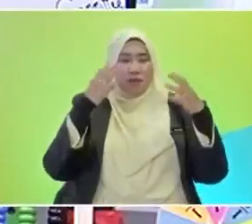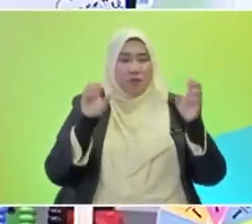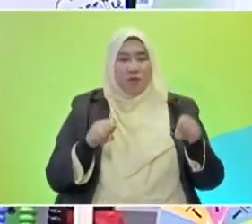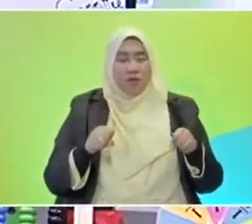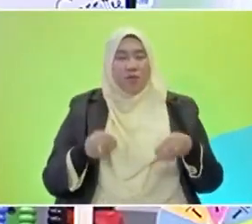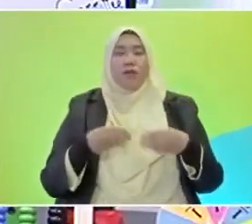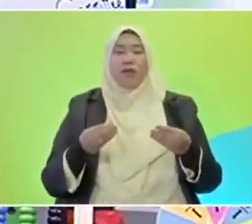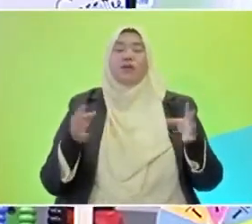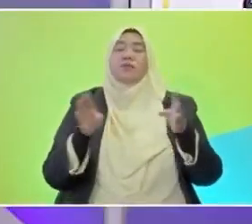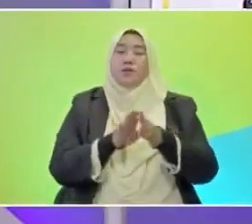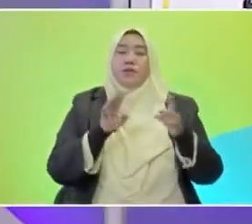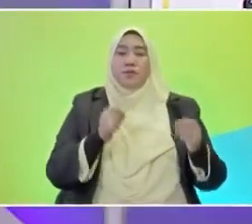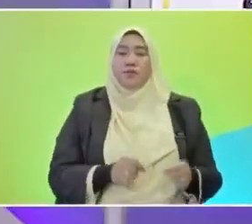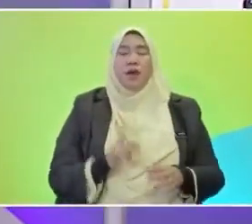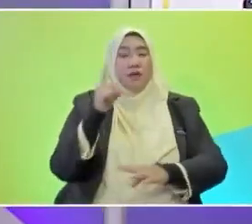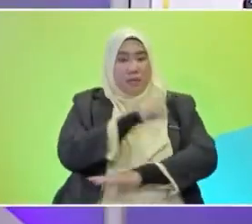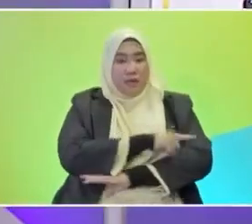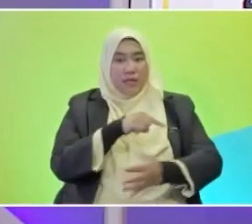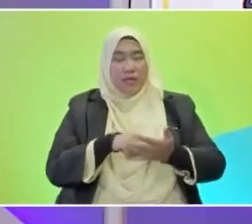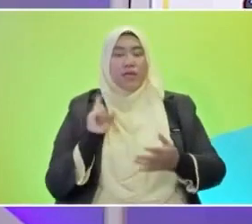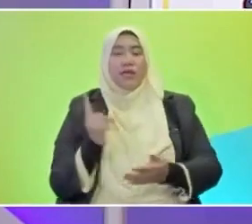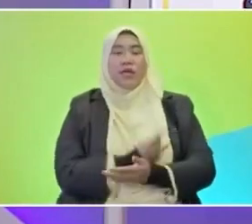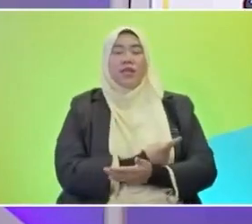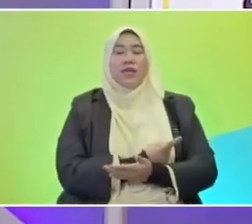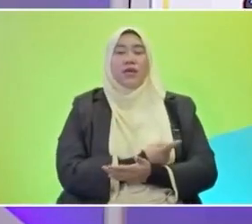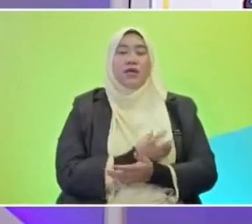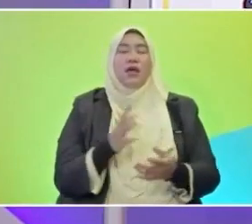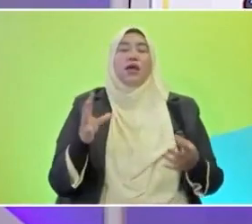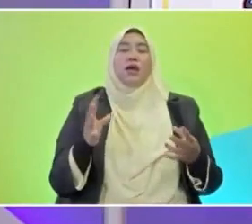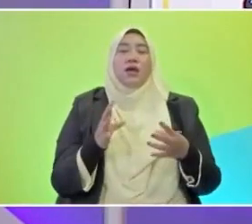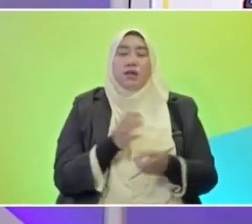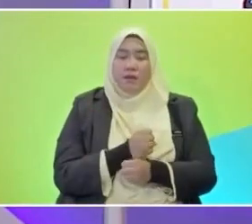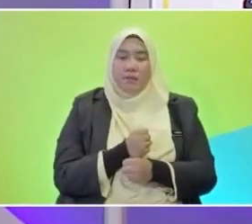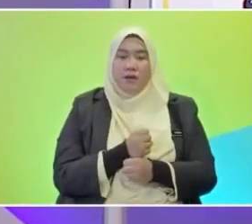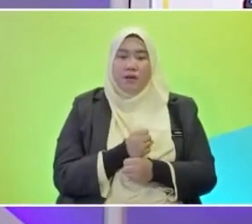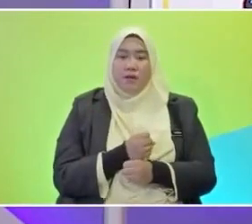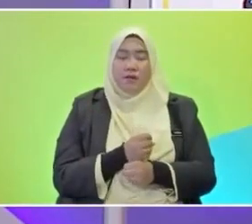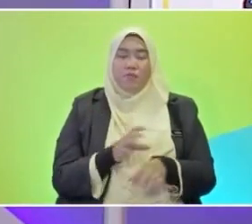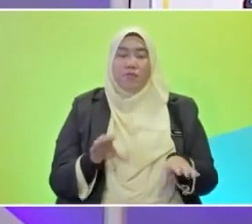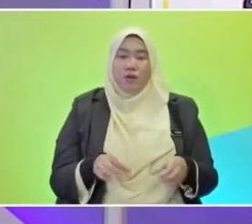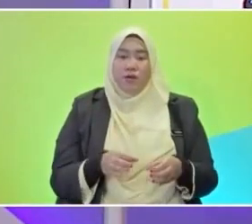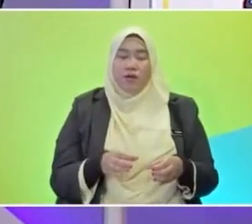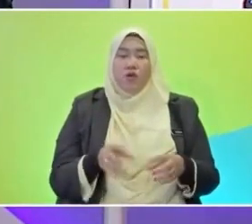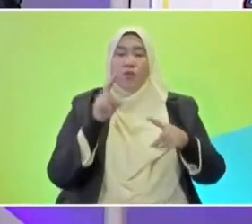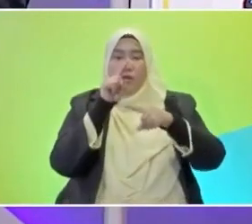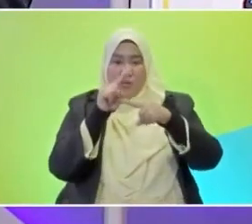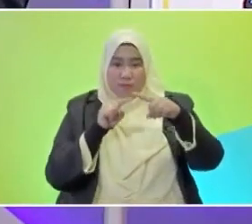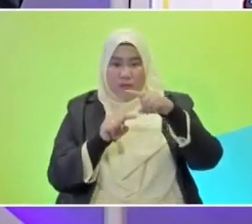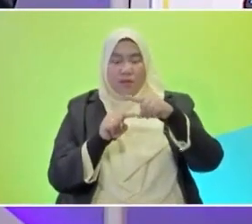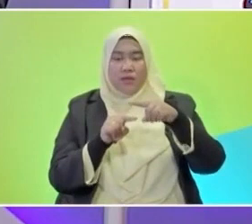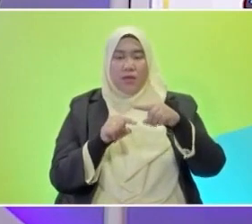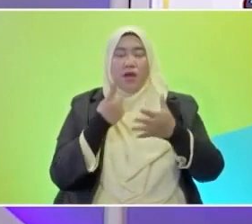Alhamdulillah pada pagi ini pada hari ini kita dapat selesaikan operasi bagi dengan mengetahui apakah